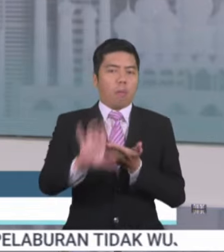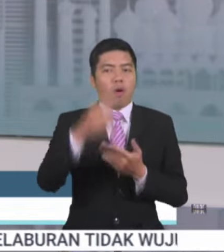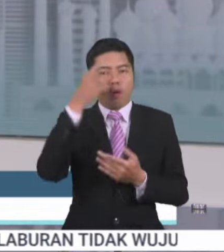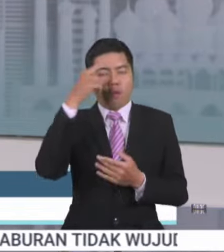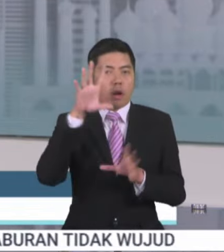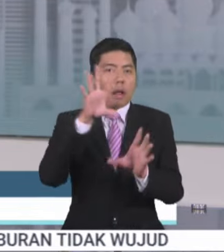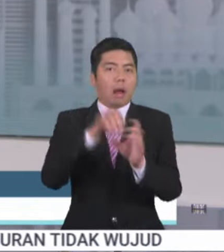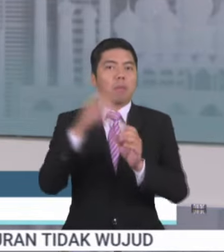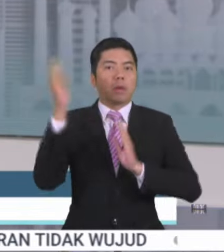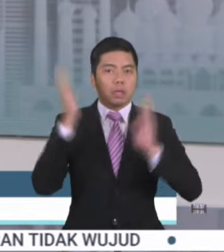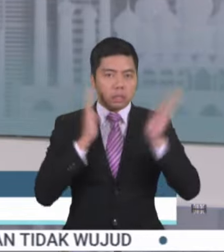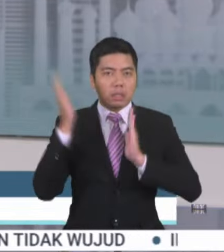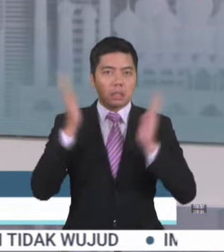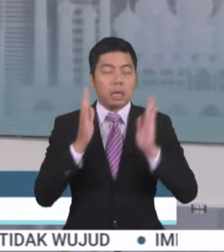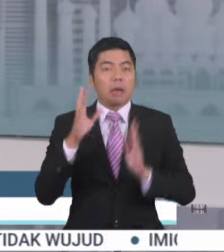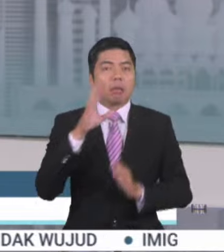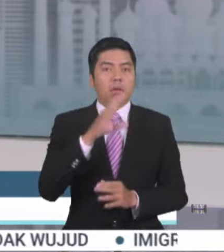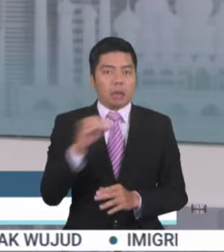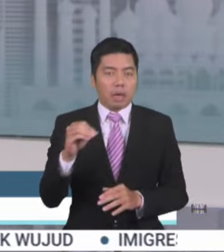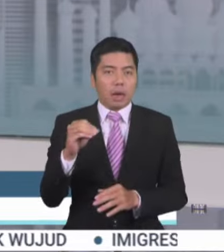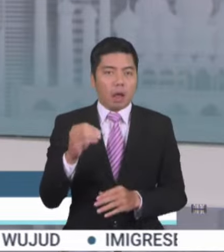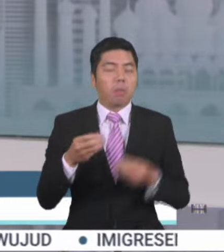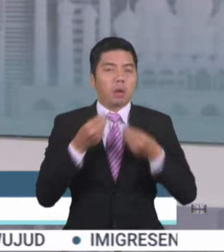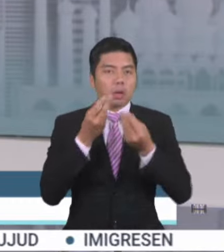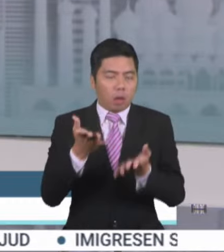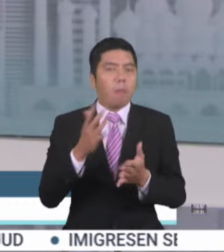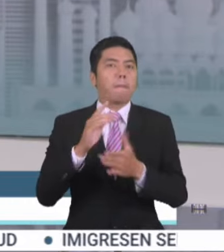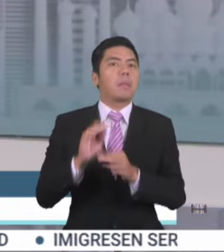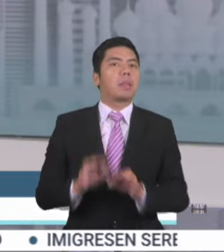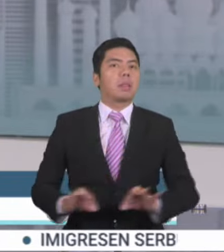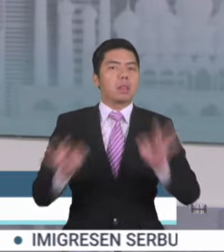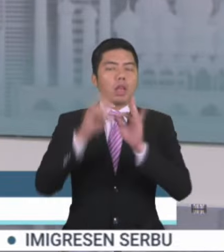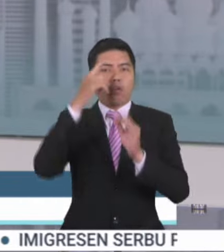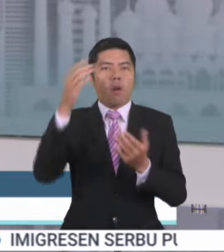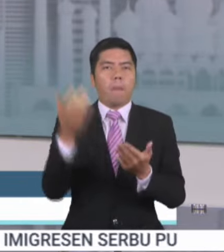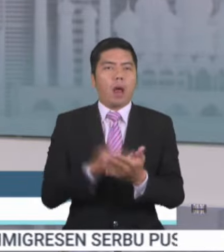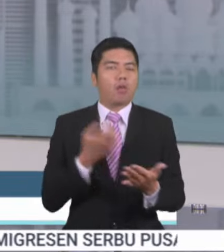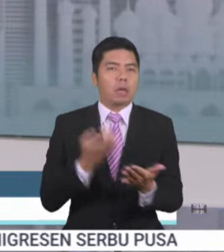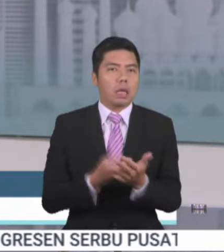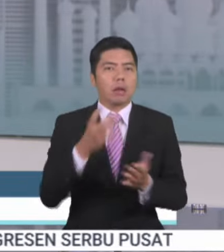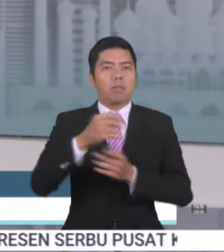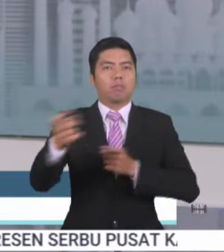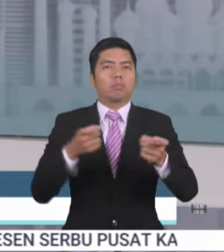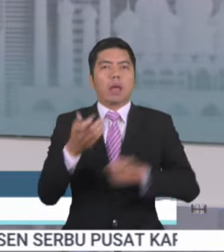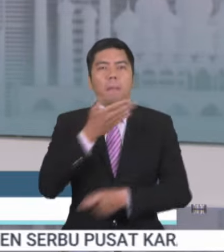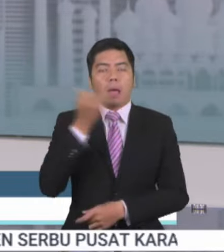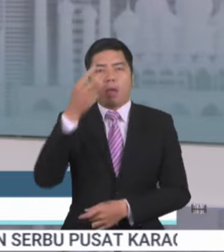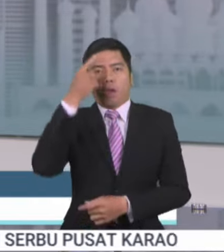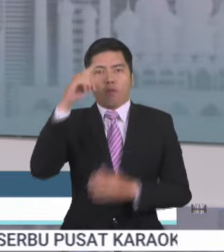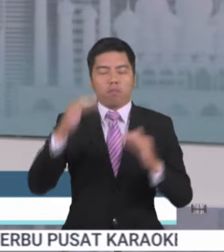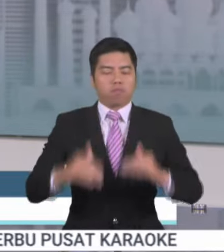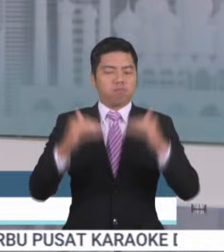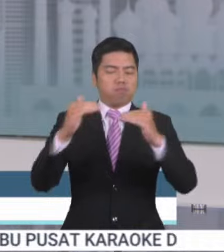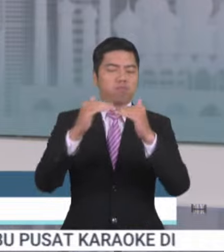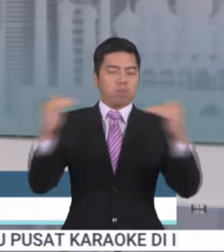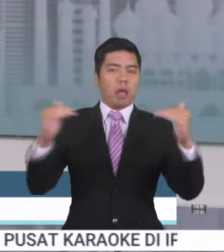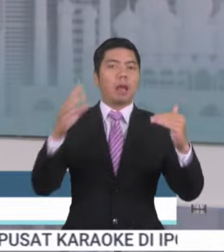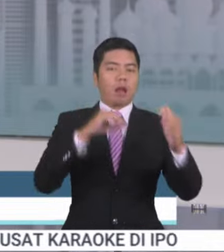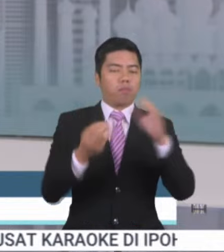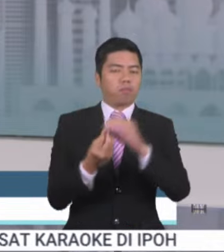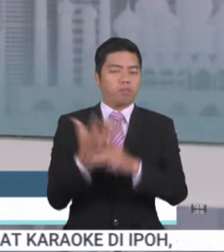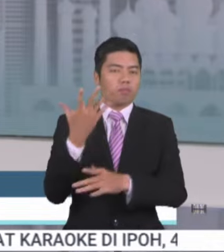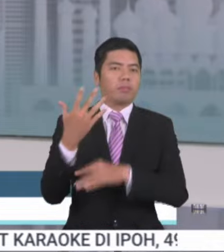terhadap Malaysia. Selain menekankan pentingnya pembaharuan ekonomi dan tadbir urus yang baik dalam mengekalkan kestabilan